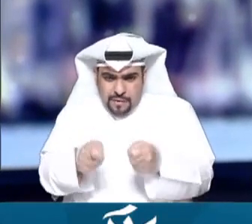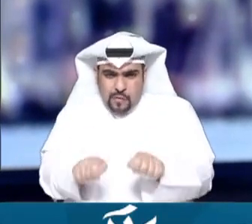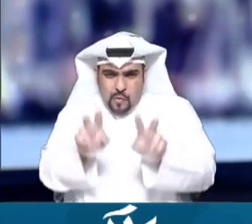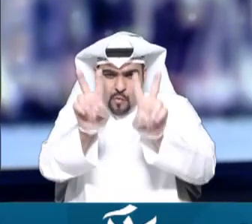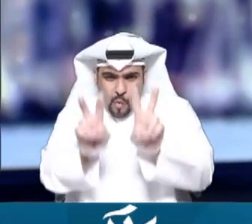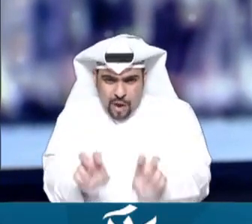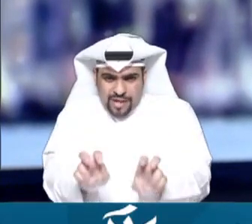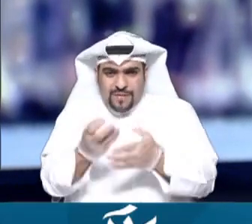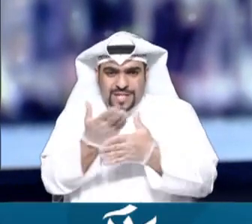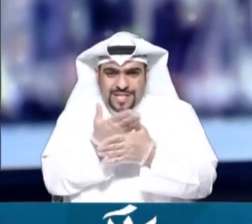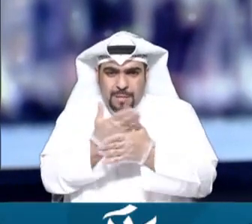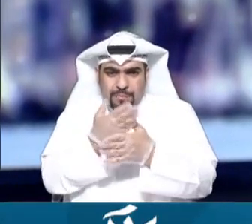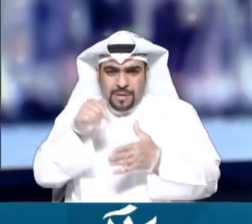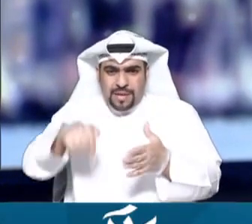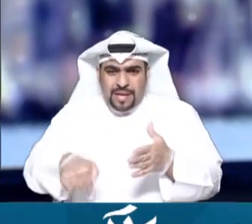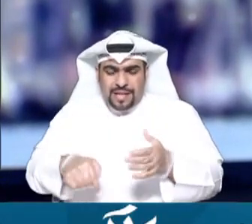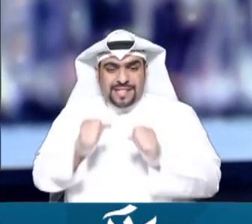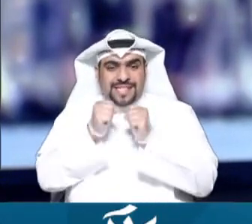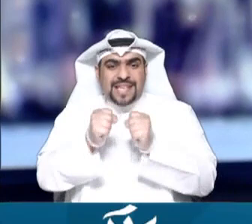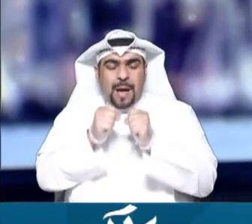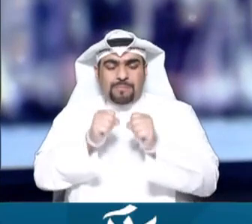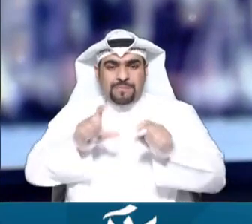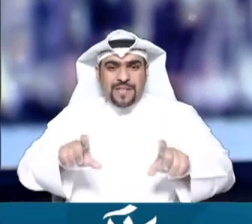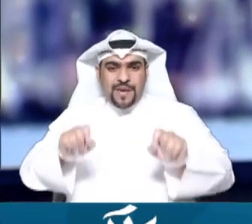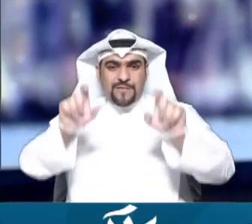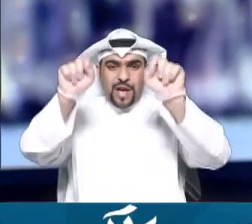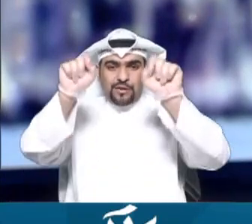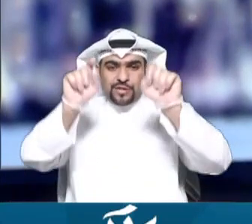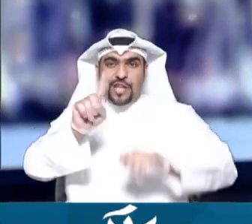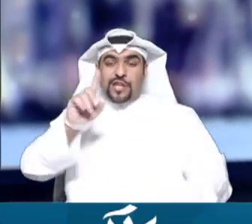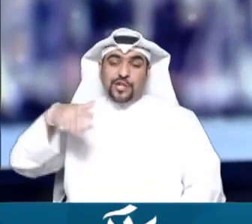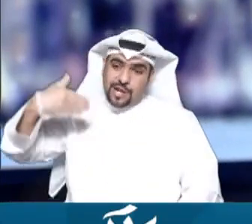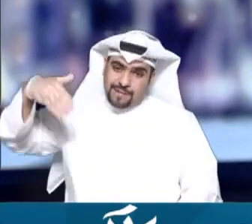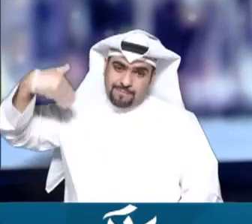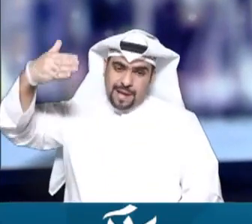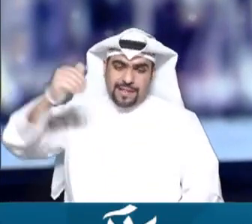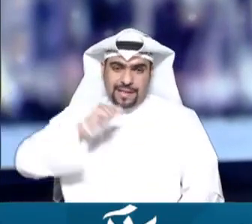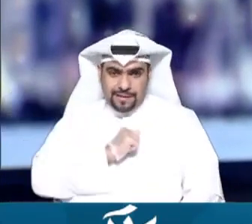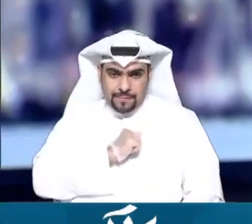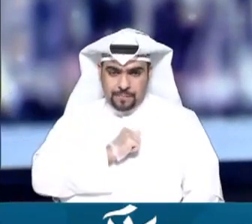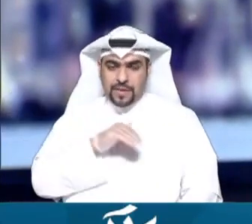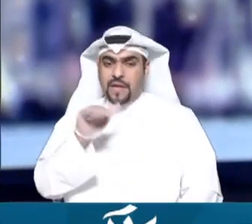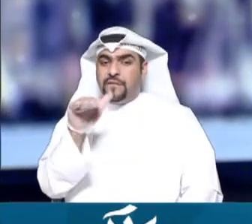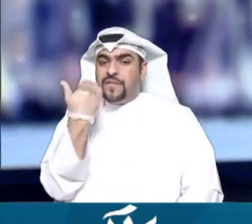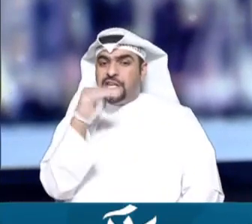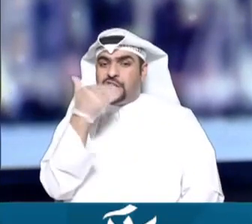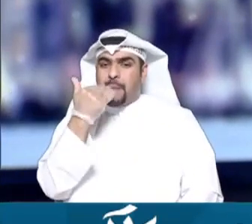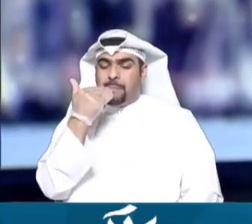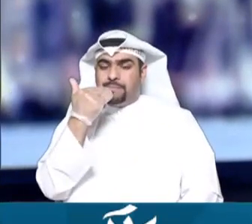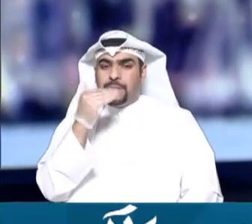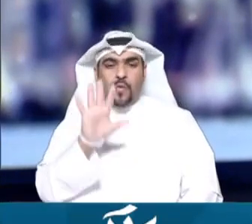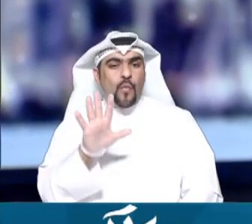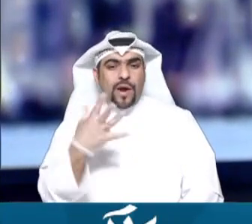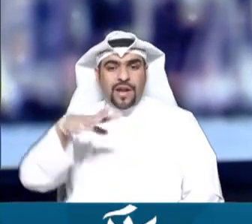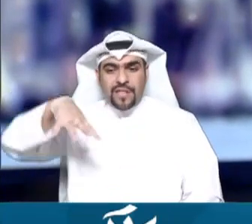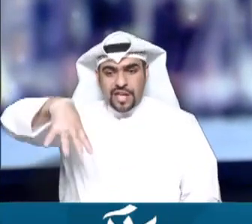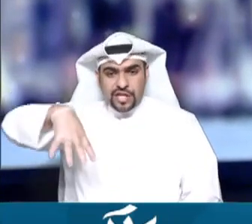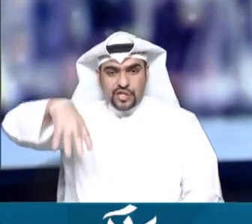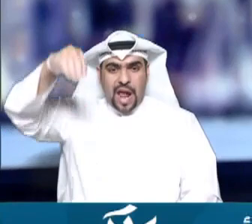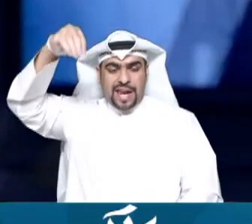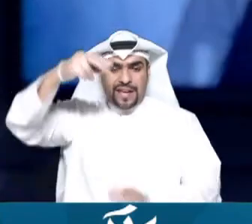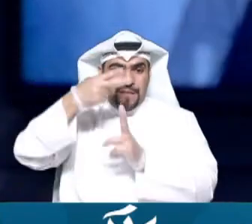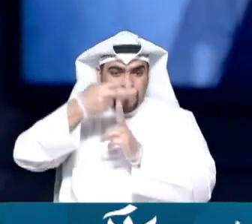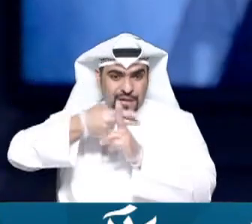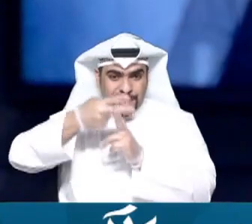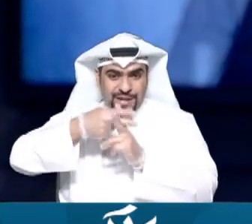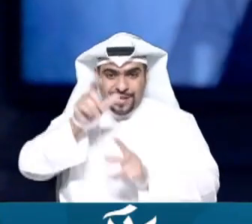مع مجموعه يعني من شبابنا في محجر الخيران كذلك الجون كذلك